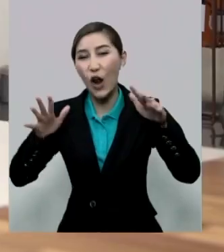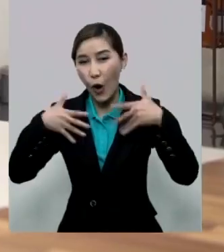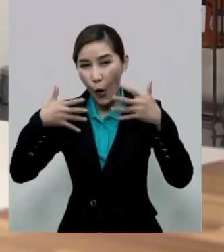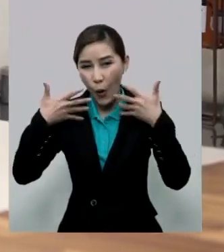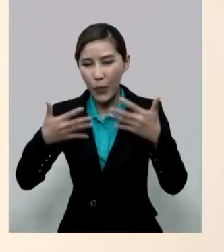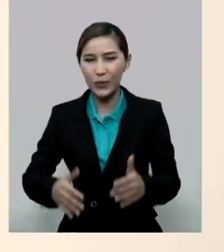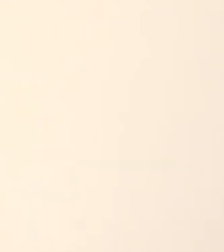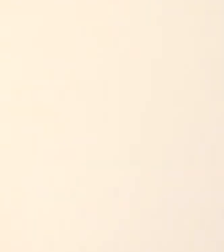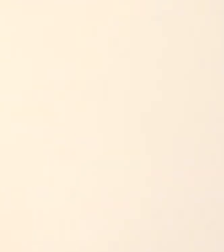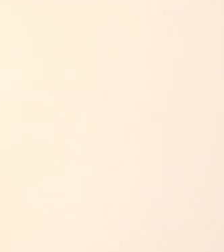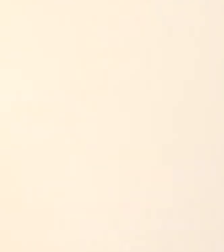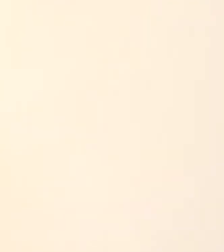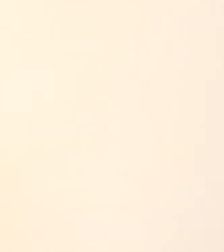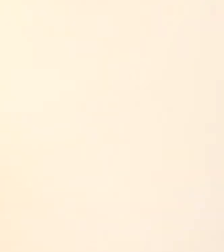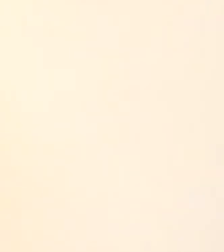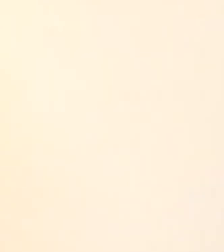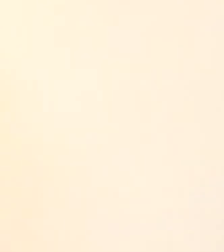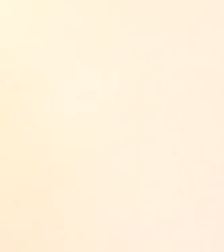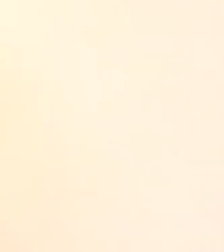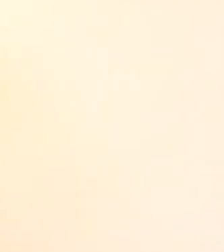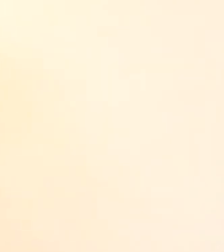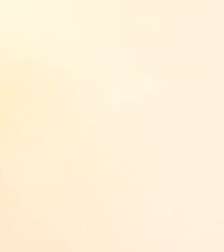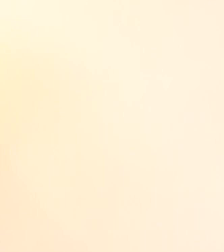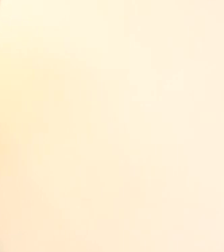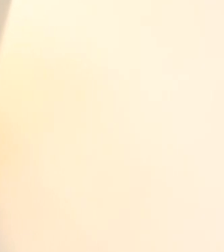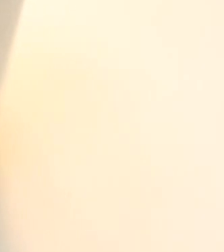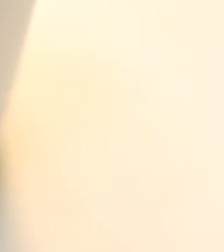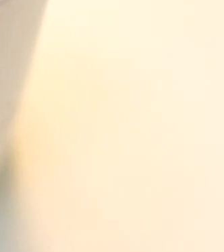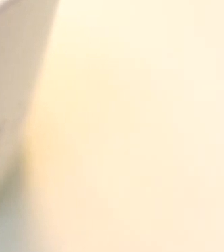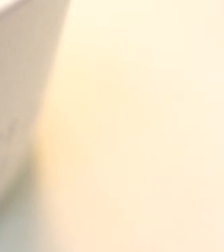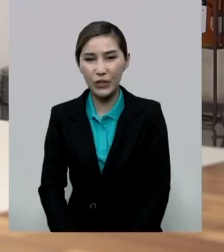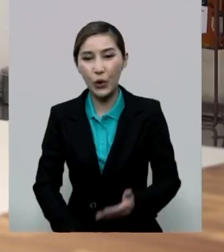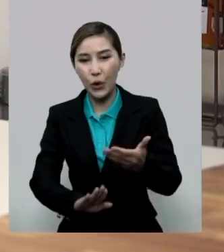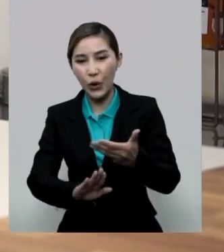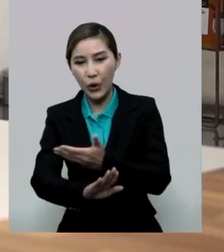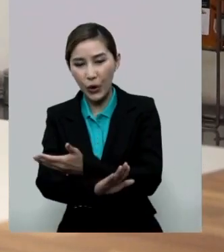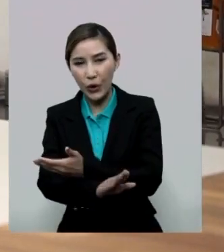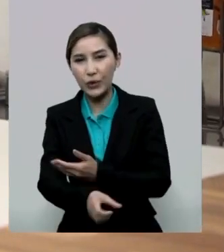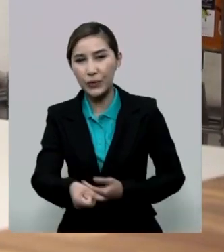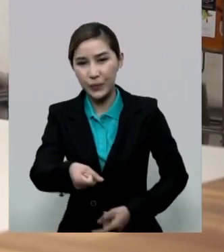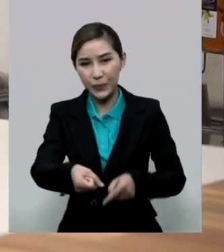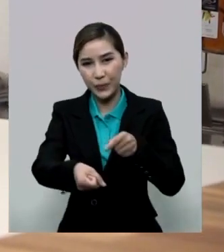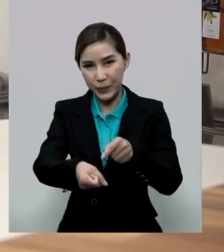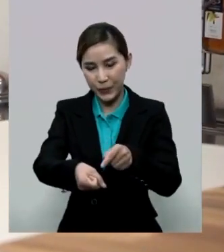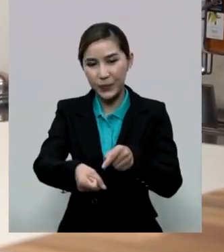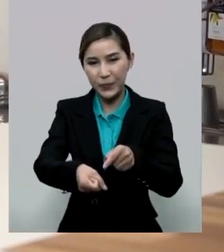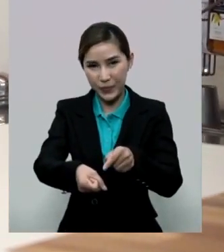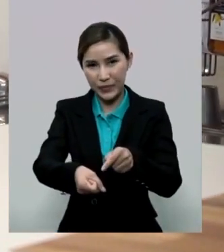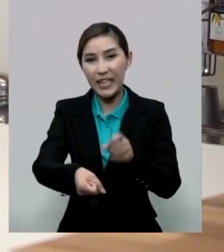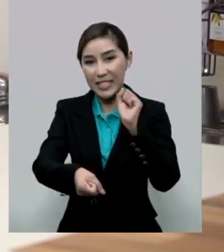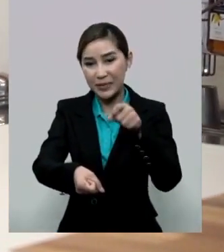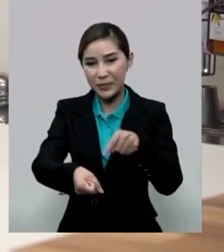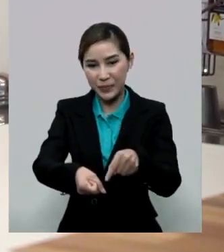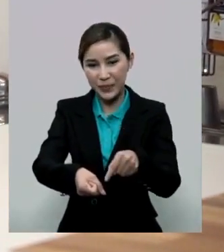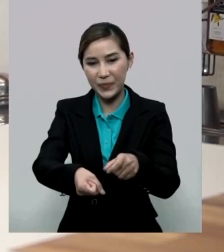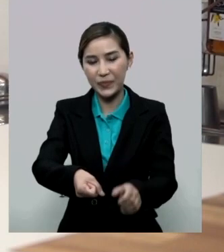คะ อ๋อโอเคค่ะ ขึ้นตัวอักษรบนภาพแก้วกาแฟฮอตลาเต้ลาเต้ร้อน โอเคครับก่อนแรกนะครับหยิบด้ามที่อยู่ตรงข้างหน้าม